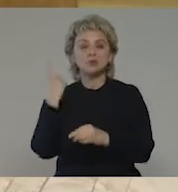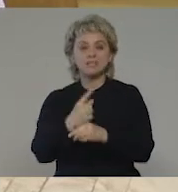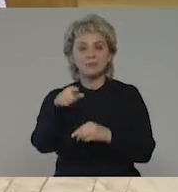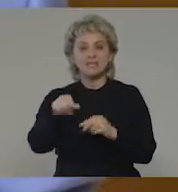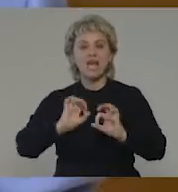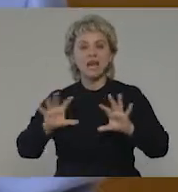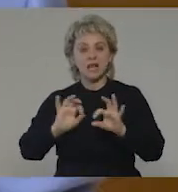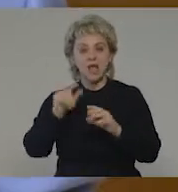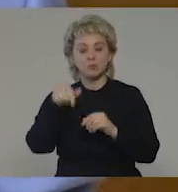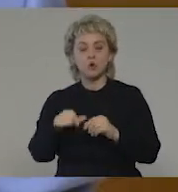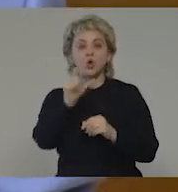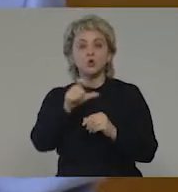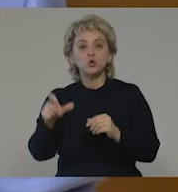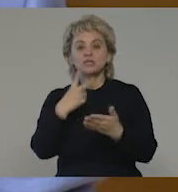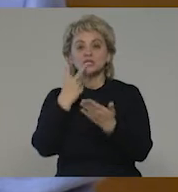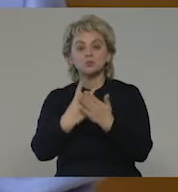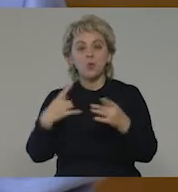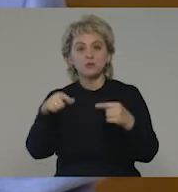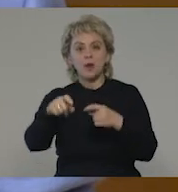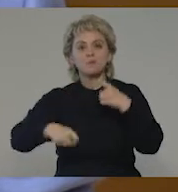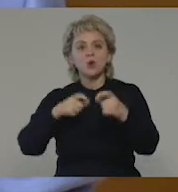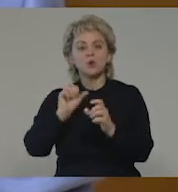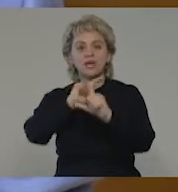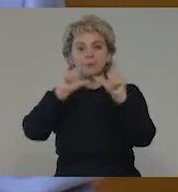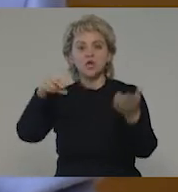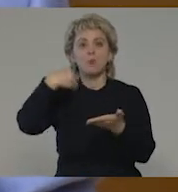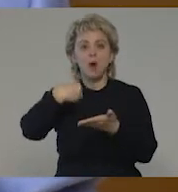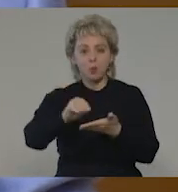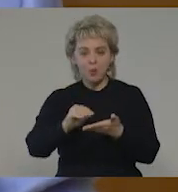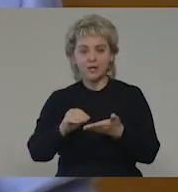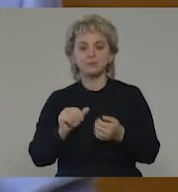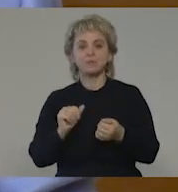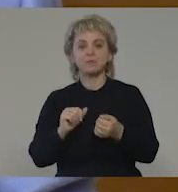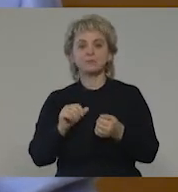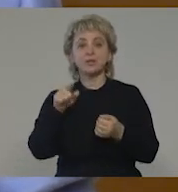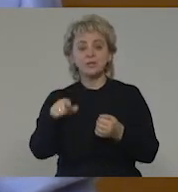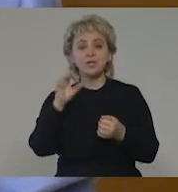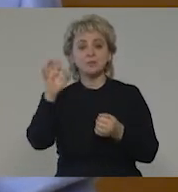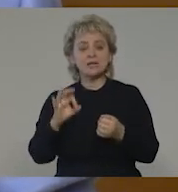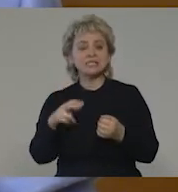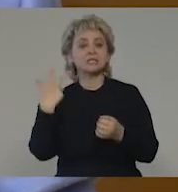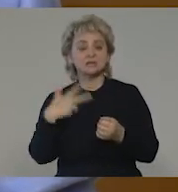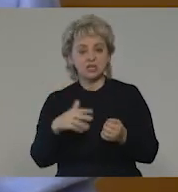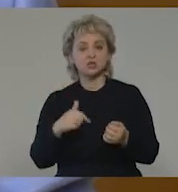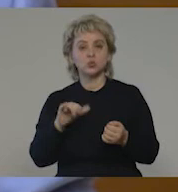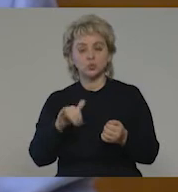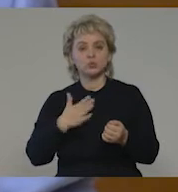их рекламу. Люди смотрят, бегут в аптеку, покупают, и процентов, наверное, 30 у